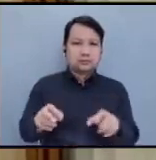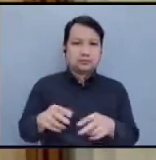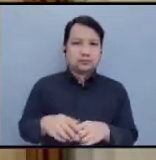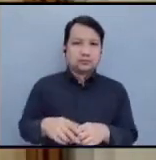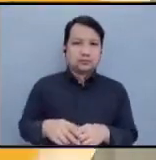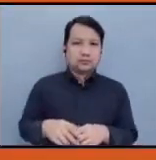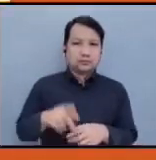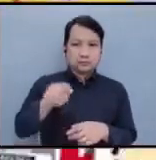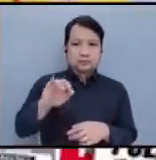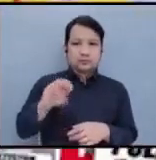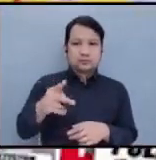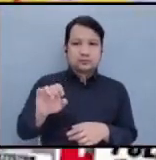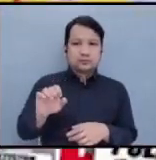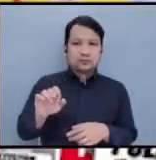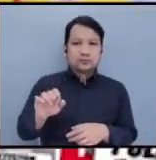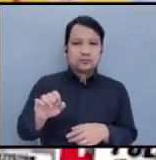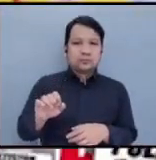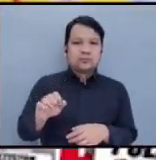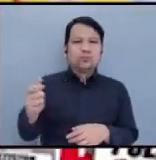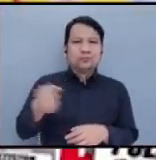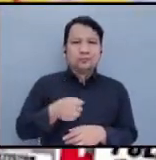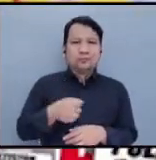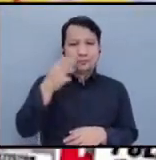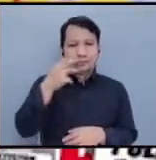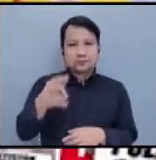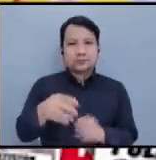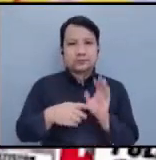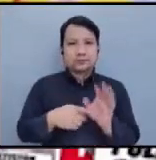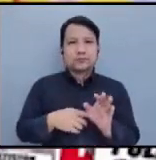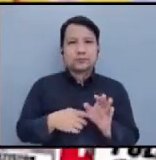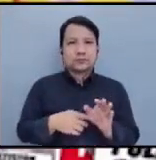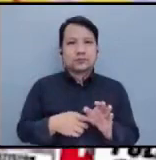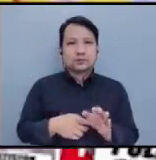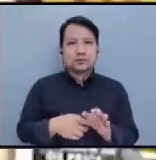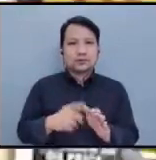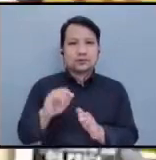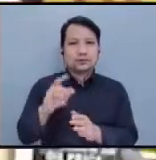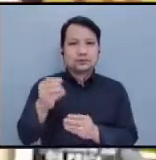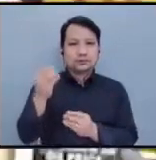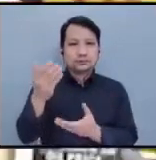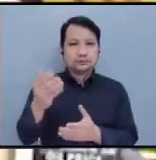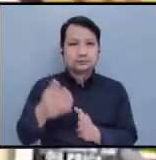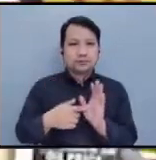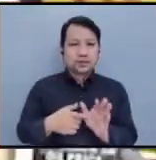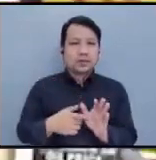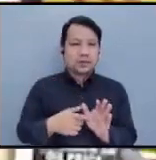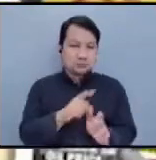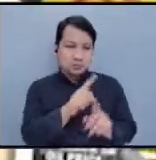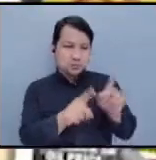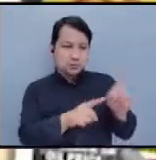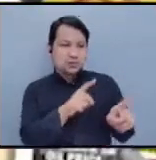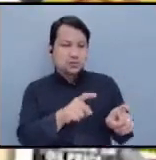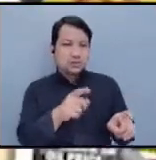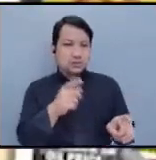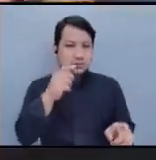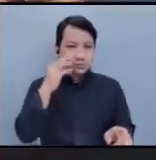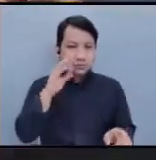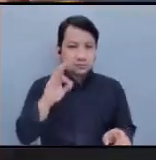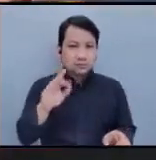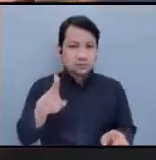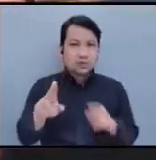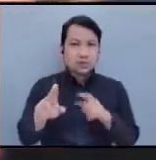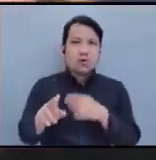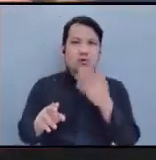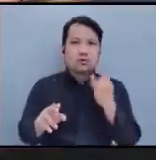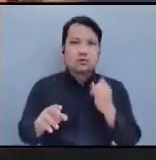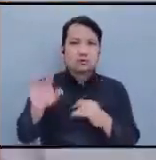It, Meganon. Mapapanood sa nasabing episode ng Take It, Meganon na tinanong ni Mr. Fu kung si Manay Lolit kung bakit mas pinili